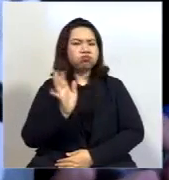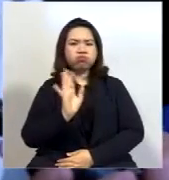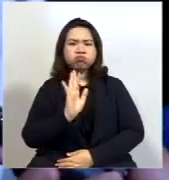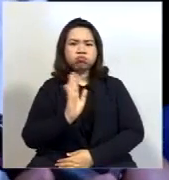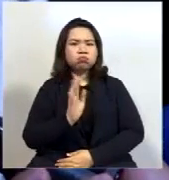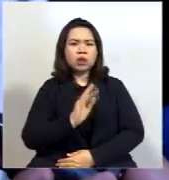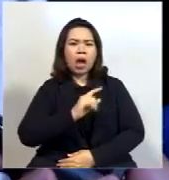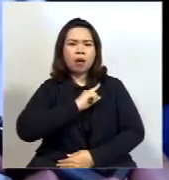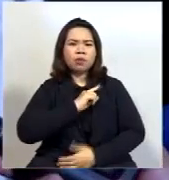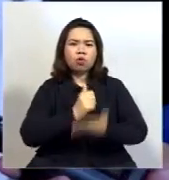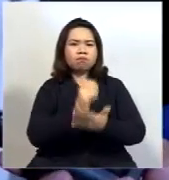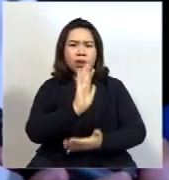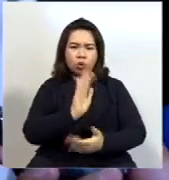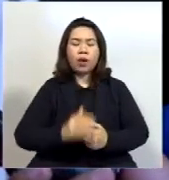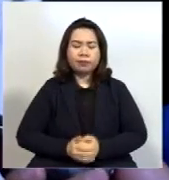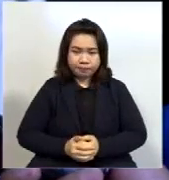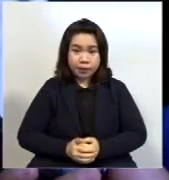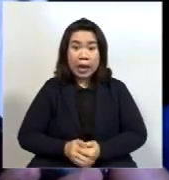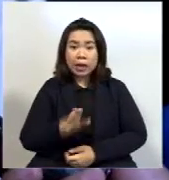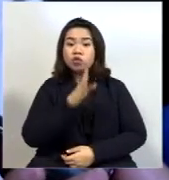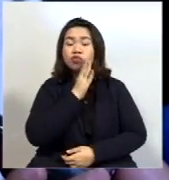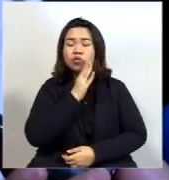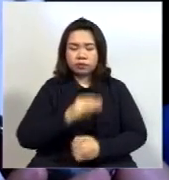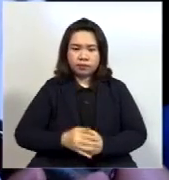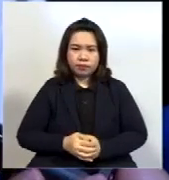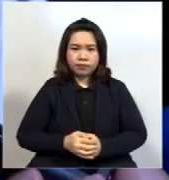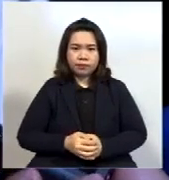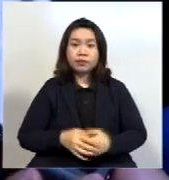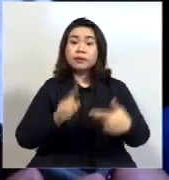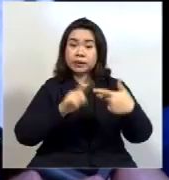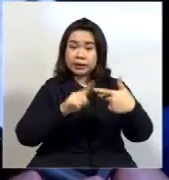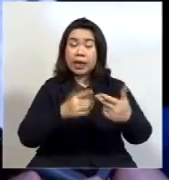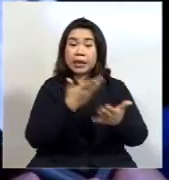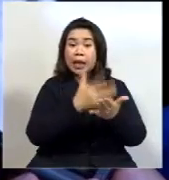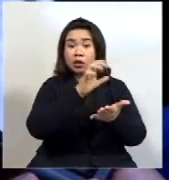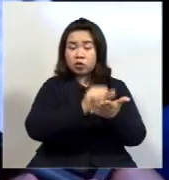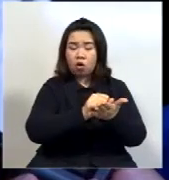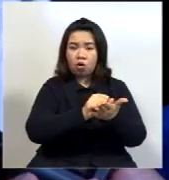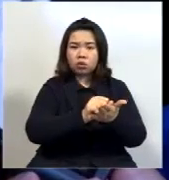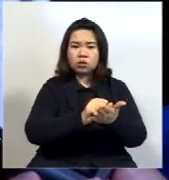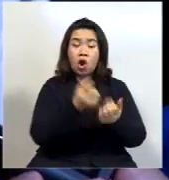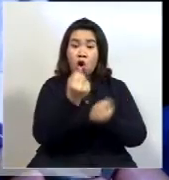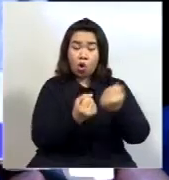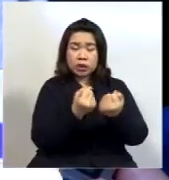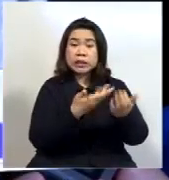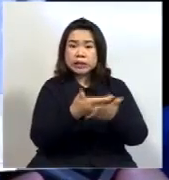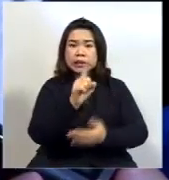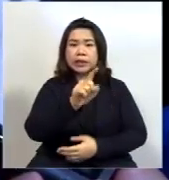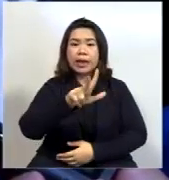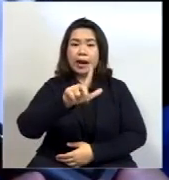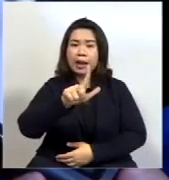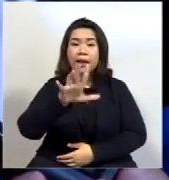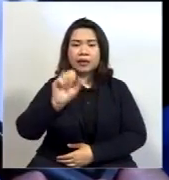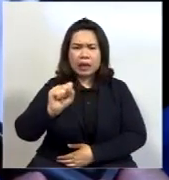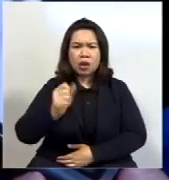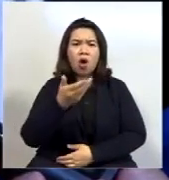อบนะครับส่วนในกรณีที่จองรถไว้ในราคา1ล้านบาทนะครับแล้วจะ